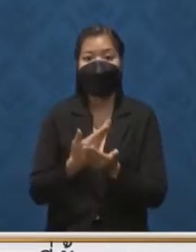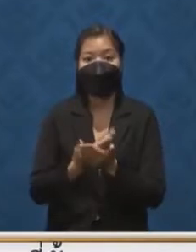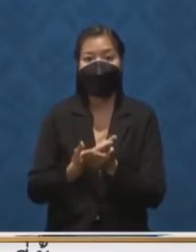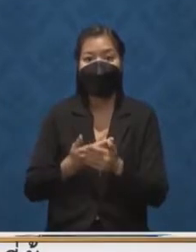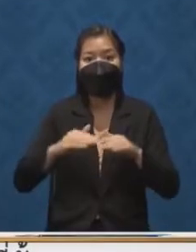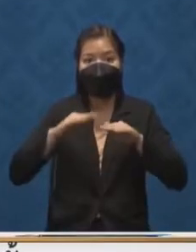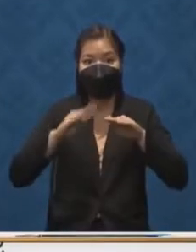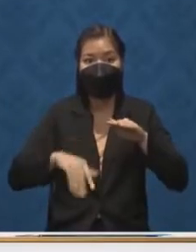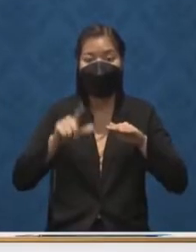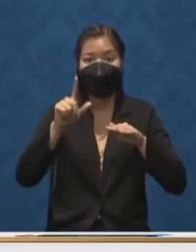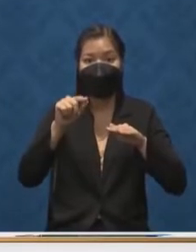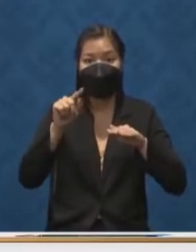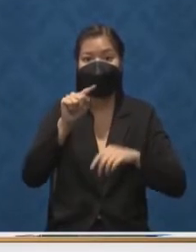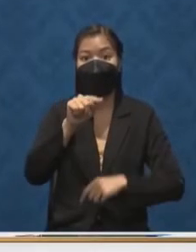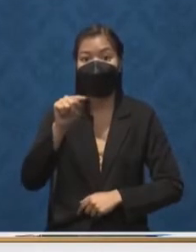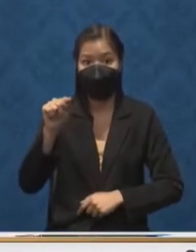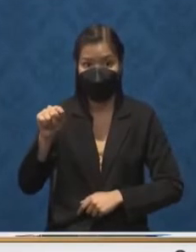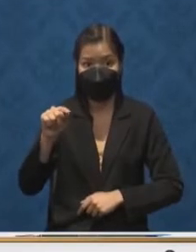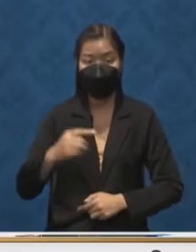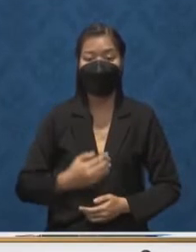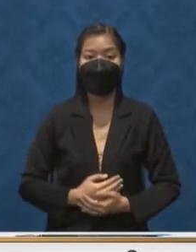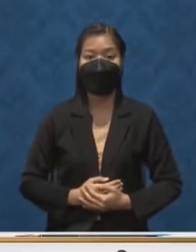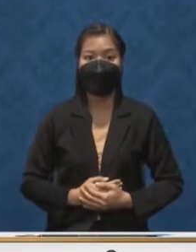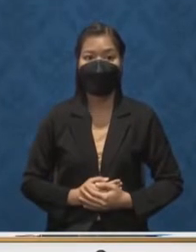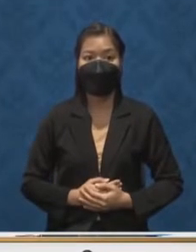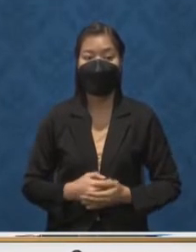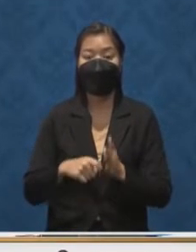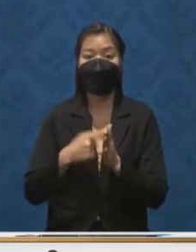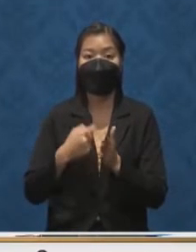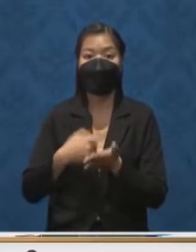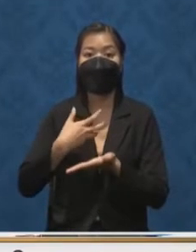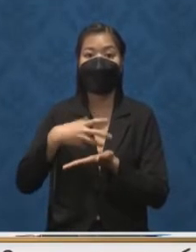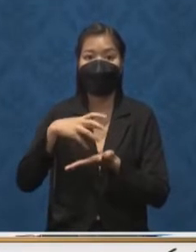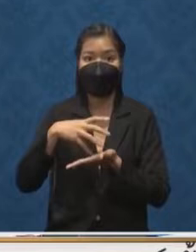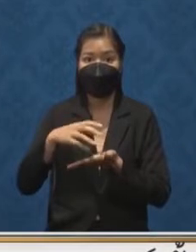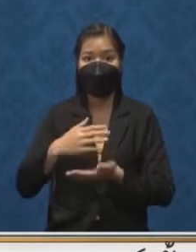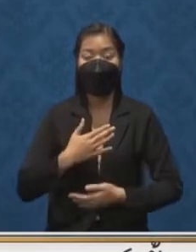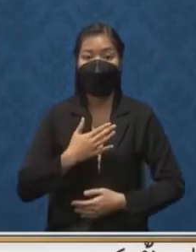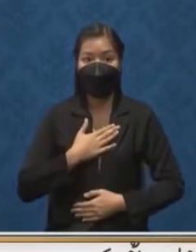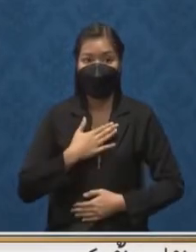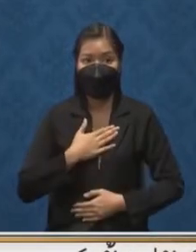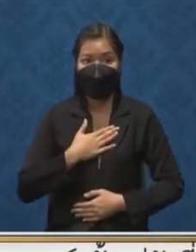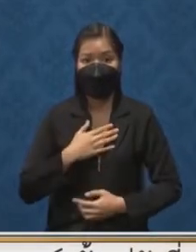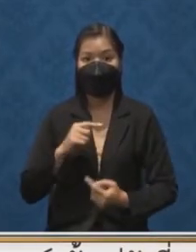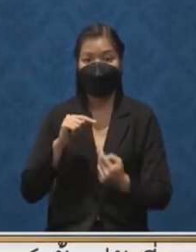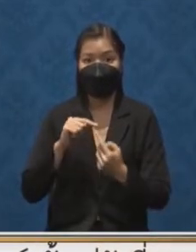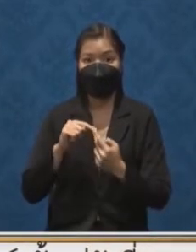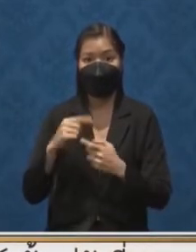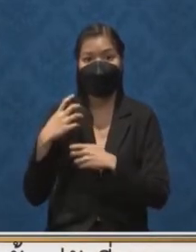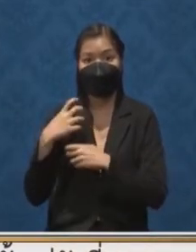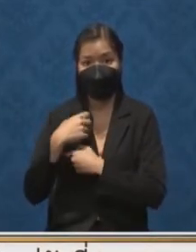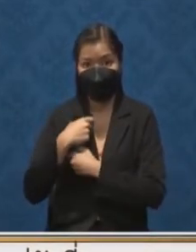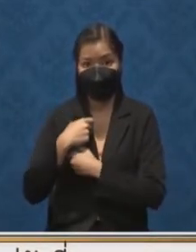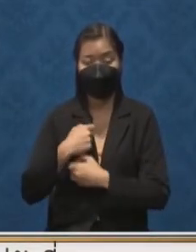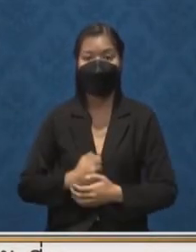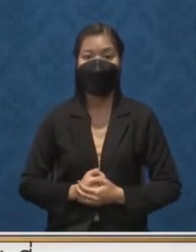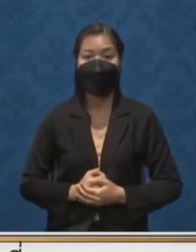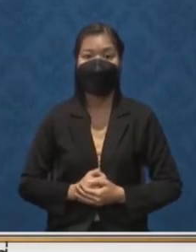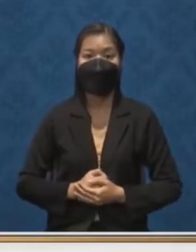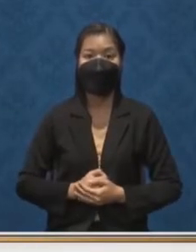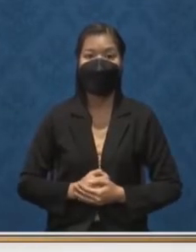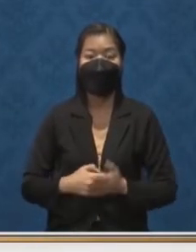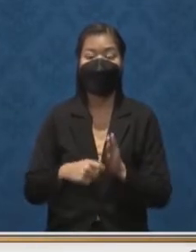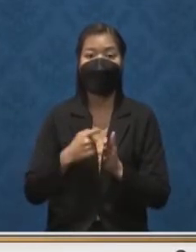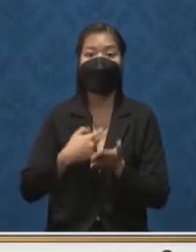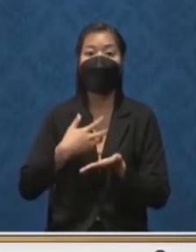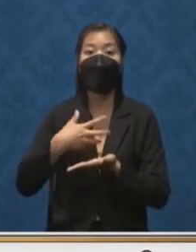กราบเรีท่านประทานสภาธิกระรกผมนเกศสิทีอมอน ส. ส.ญชีรายชื่อภาชาทิปัินะครับก็ของญาตใหคำอธิบายวาทำไมถง